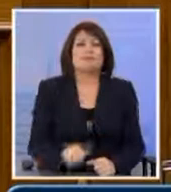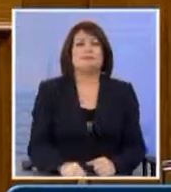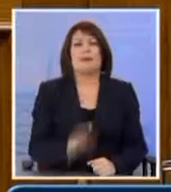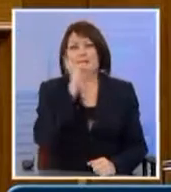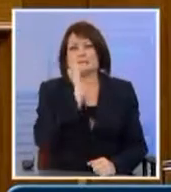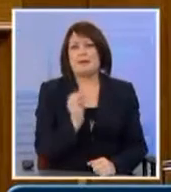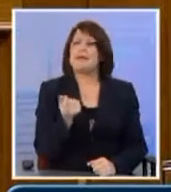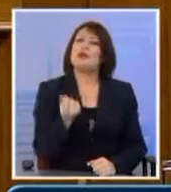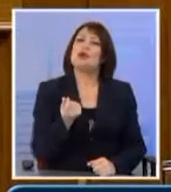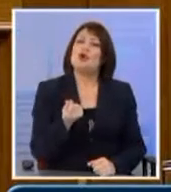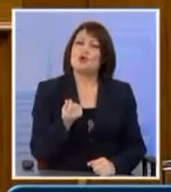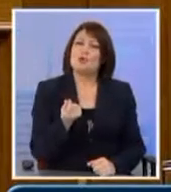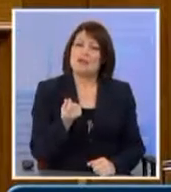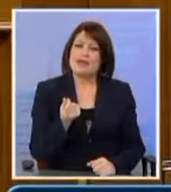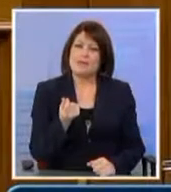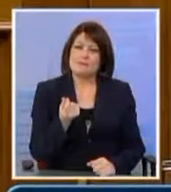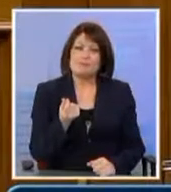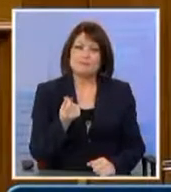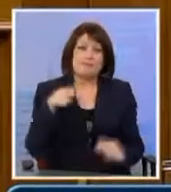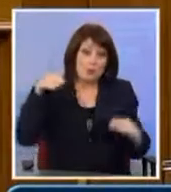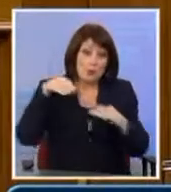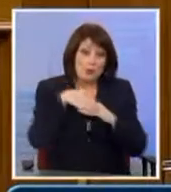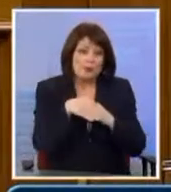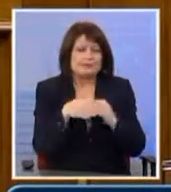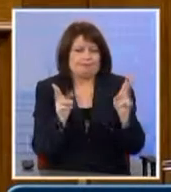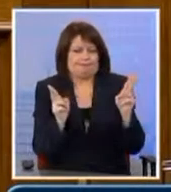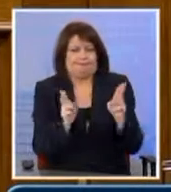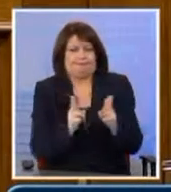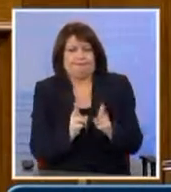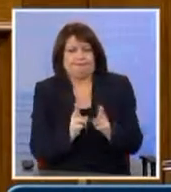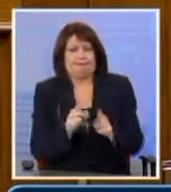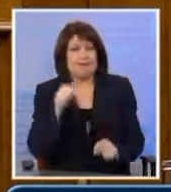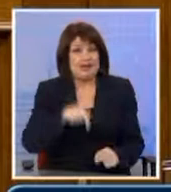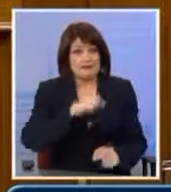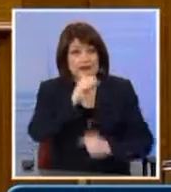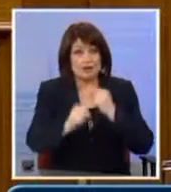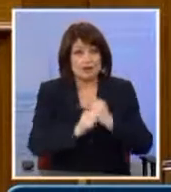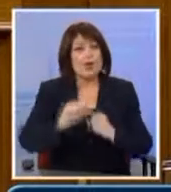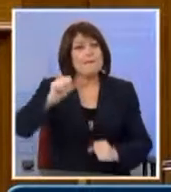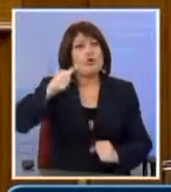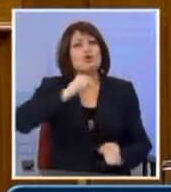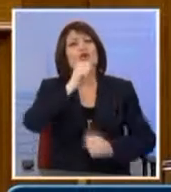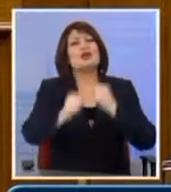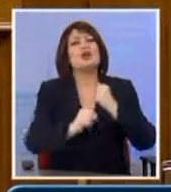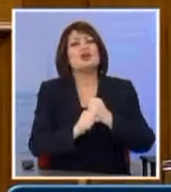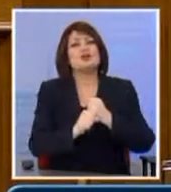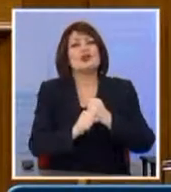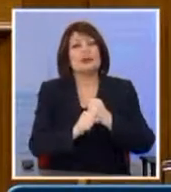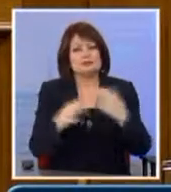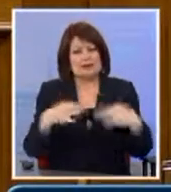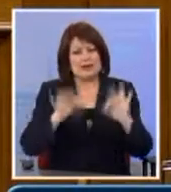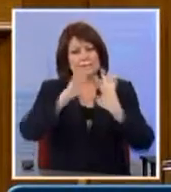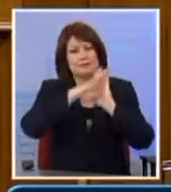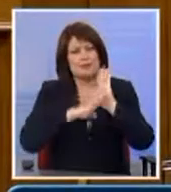πραγματική οικονομία, με το μετριασμό της ύφεσης, είναι χαρακτηριστικό ότι φέτος είναι η πρώτη χρονιά από την έναρξη του